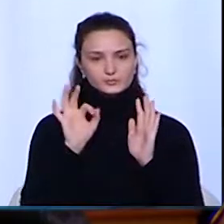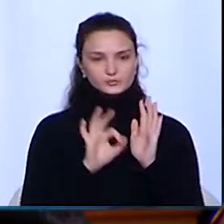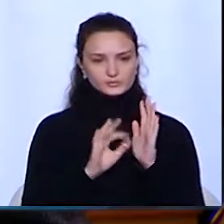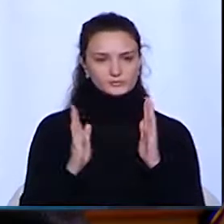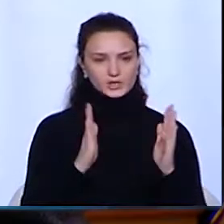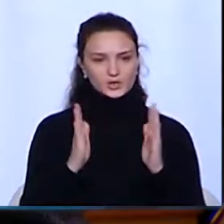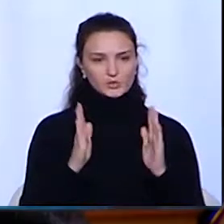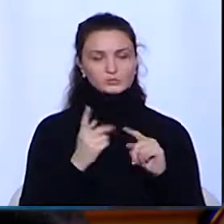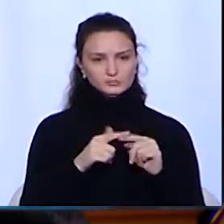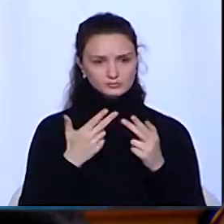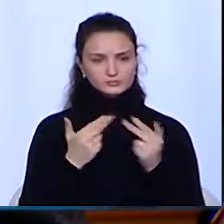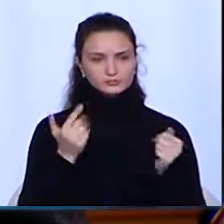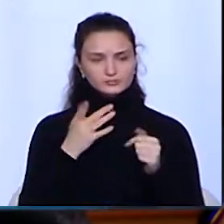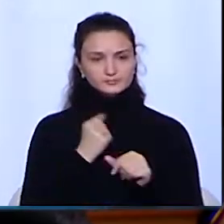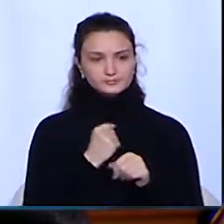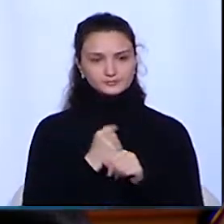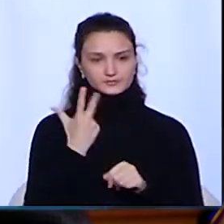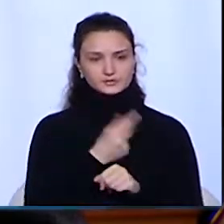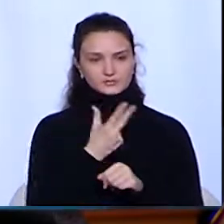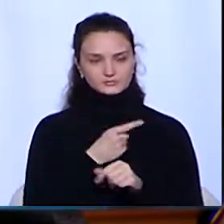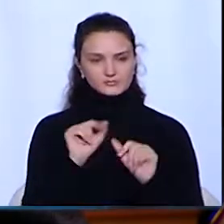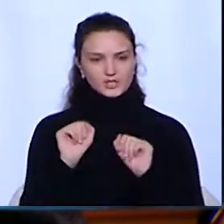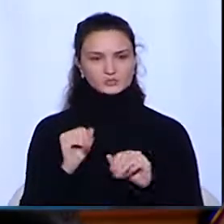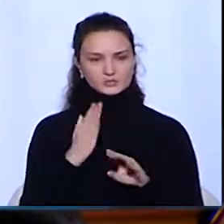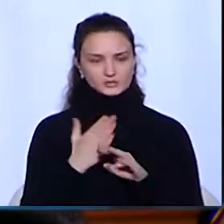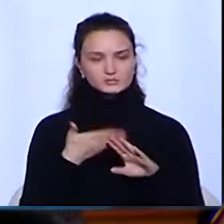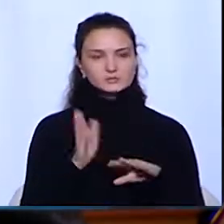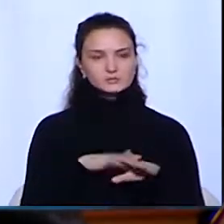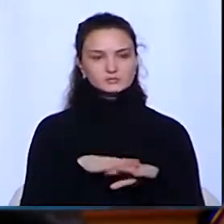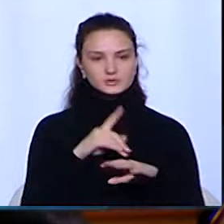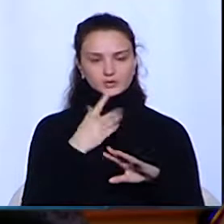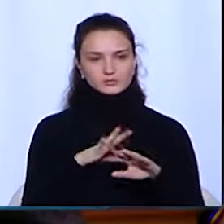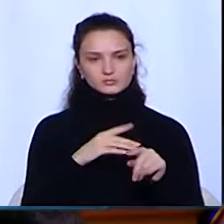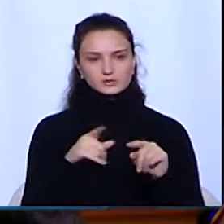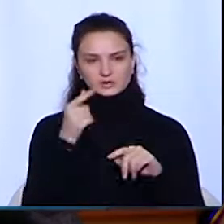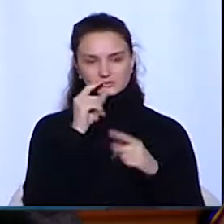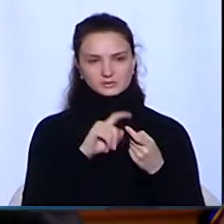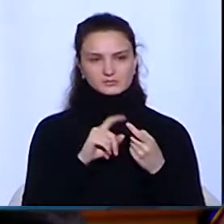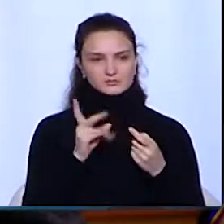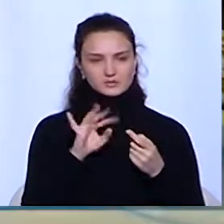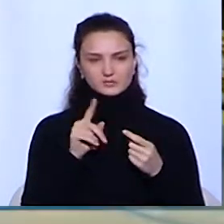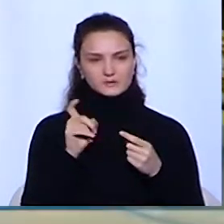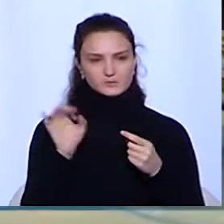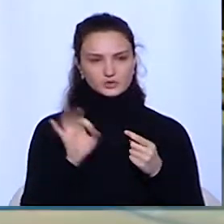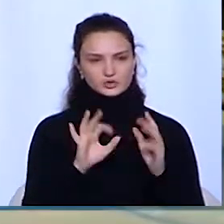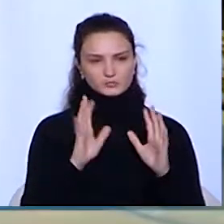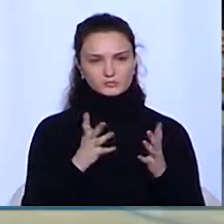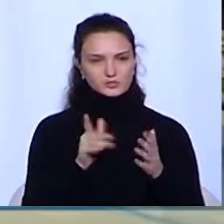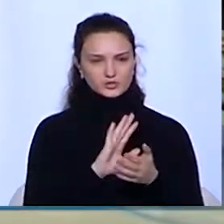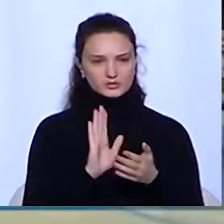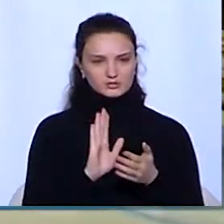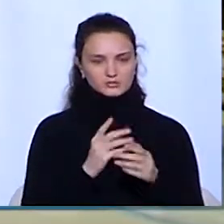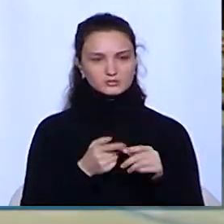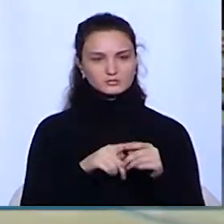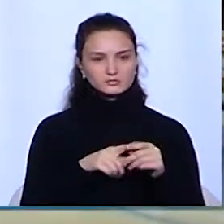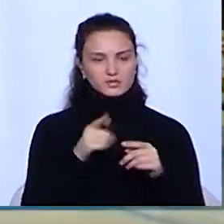60-დან 70%-ამდე მერყეობს. რა თქმა უნდა, თუ თქვენ გაიკეთეთ ვაქცინა, დაცული ხართ მძიმე დაგართულებით მიმდინარე გრიპისაგან, მაგრამ 100% შემთხვევაში არა.